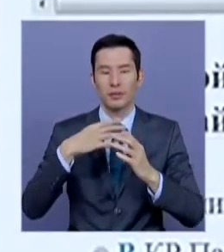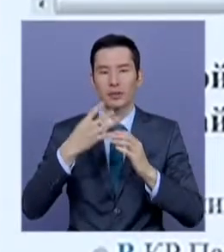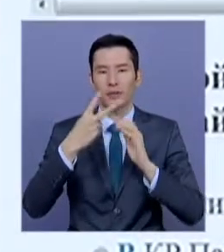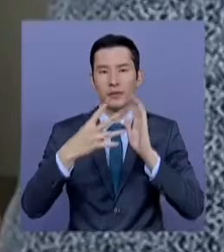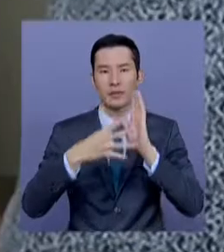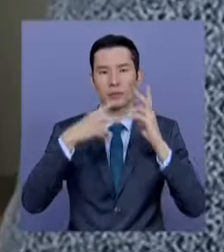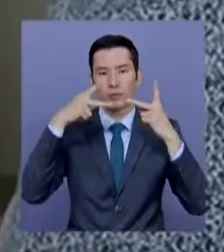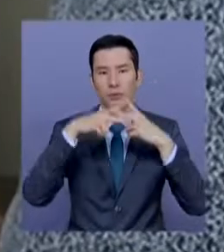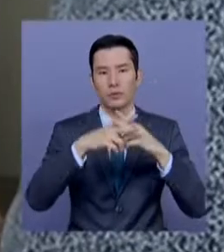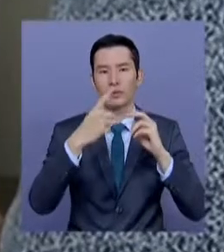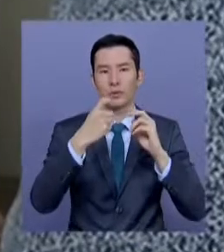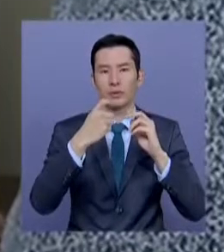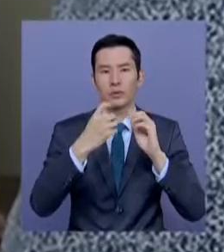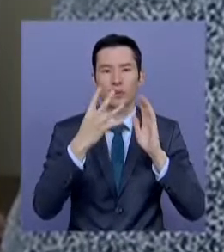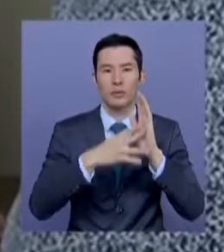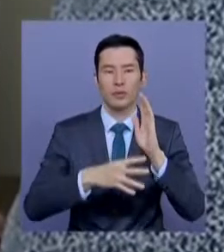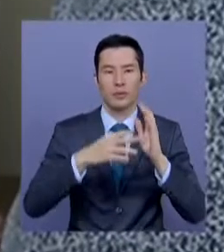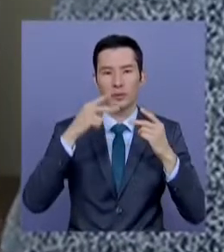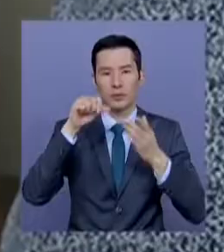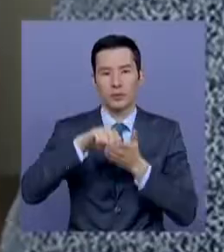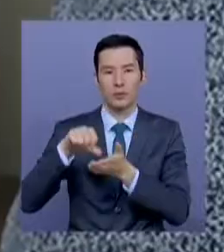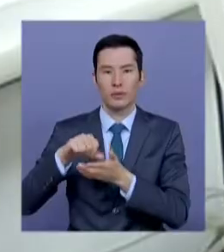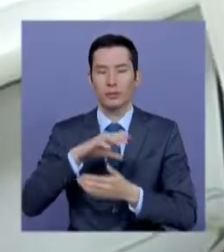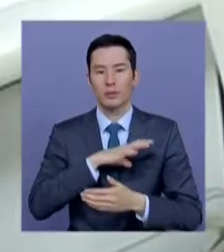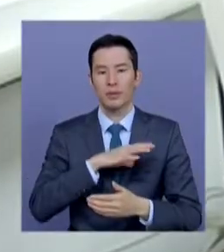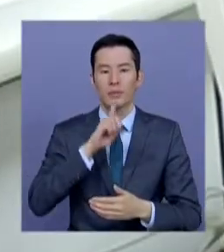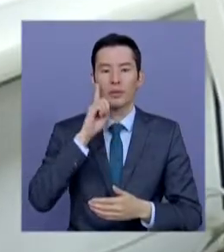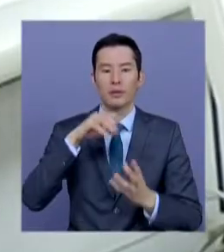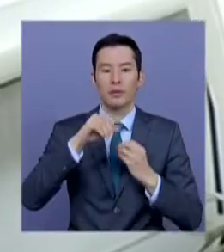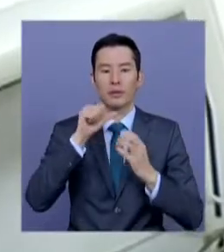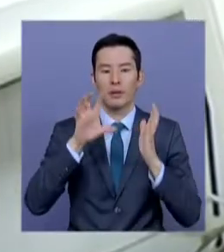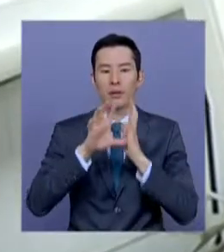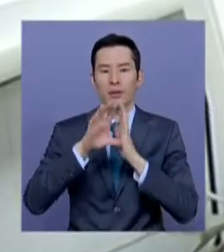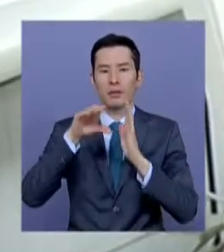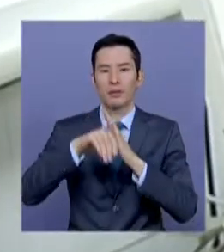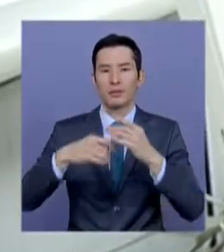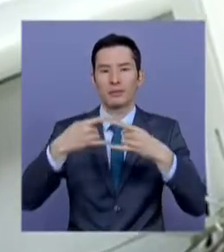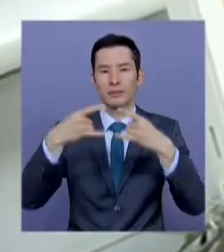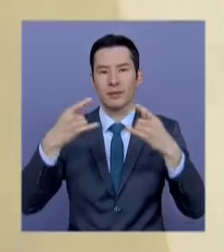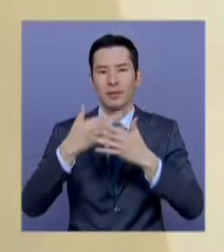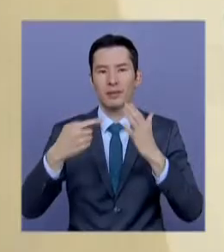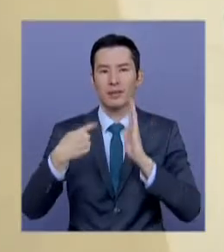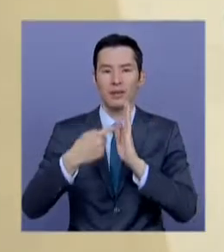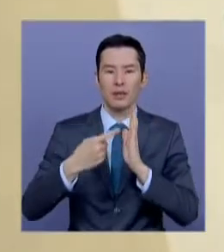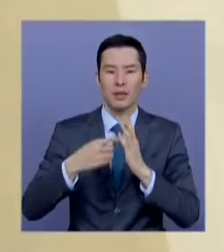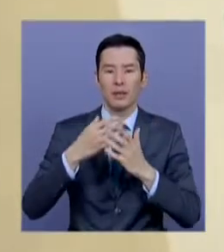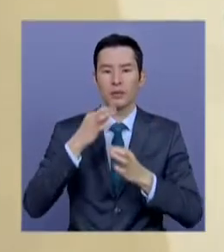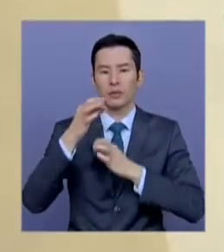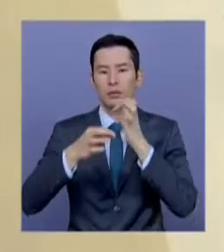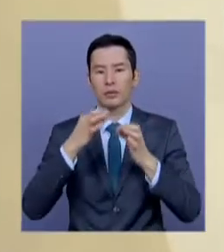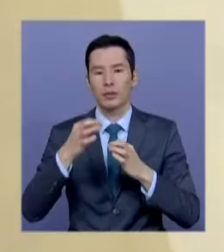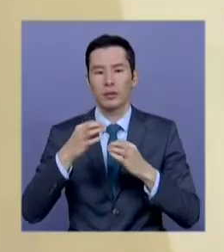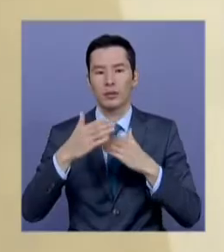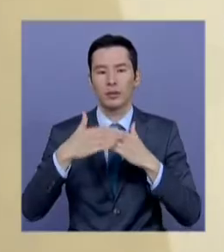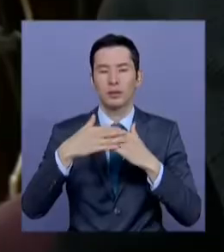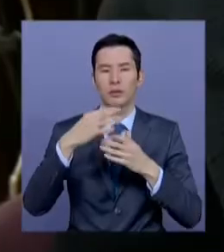университеттен 190 студент бір мезетте қатысты. Жастардың электронды құқықтық сауаттылығын арттыруға бағытталған викторинада барлығы 40